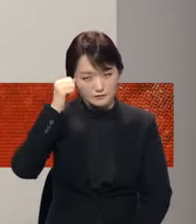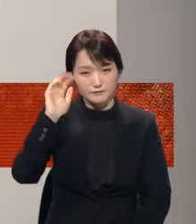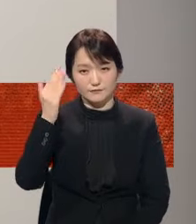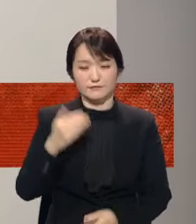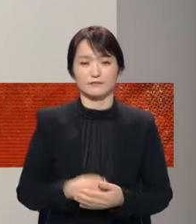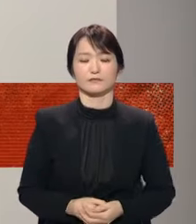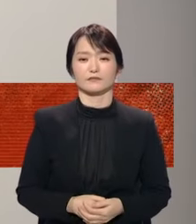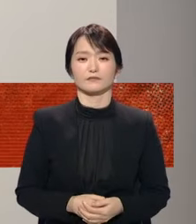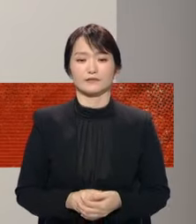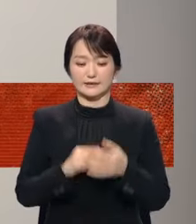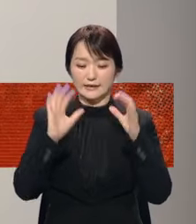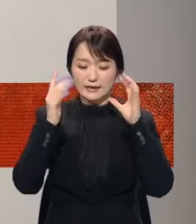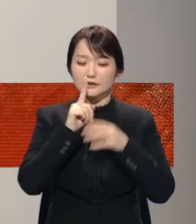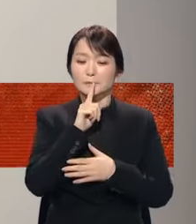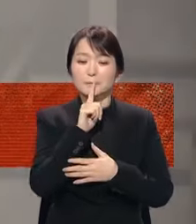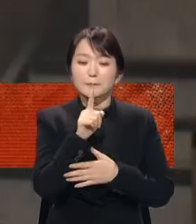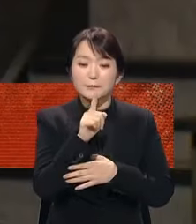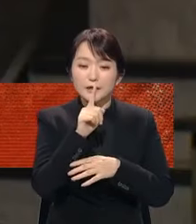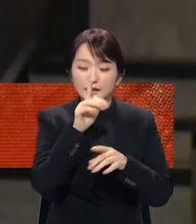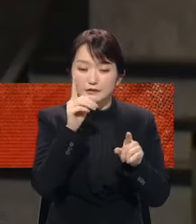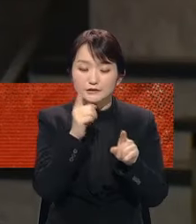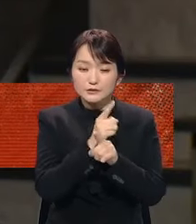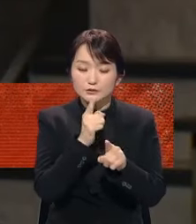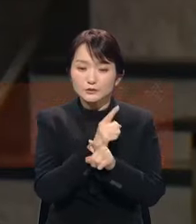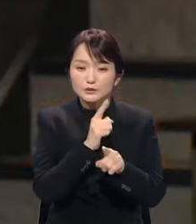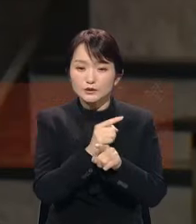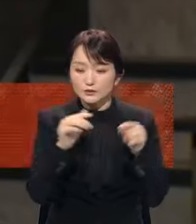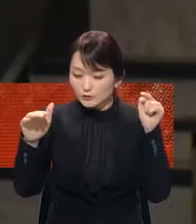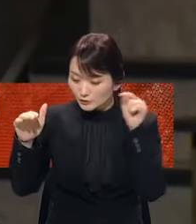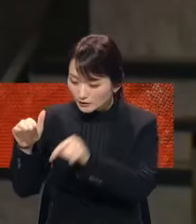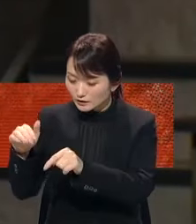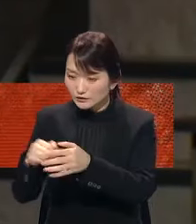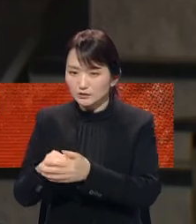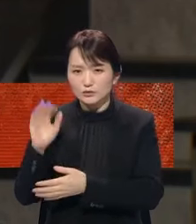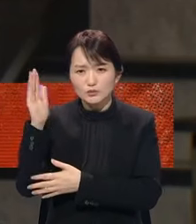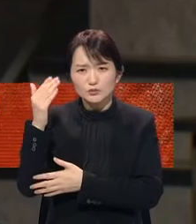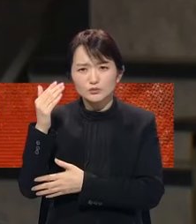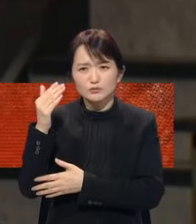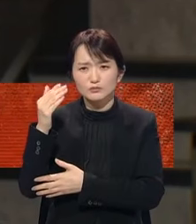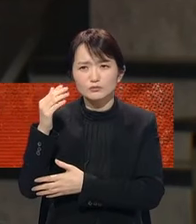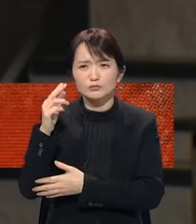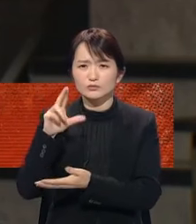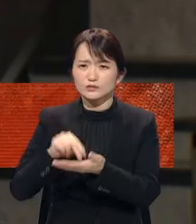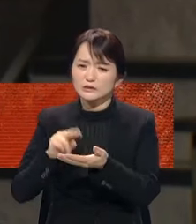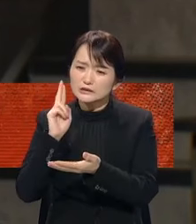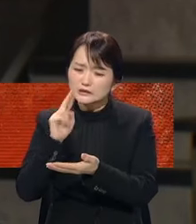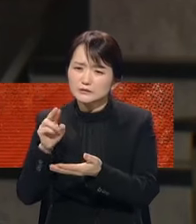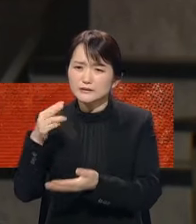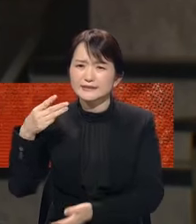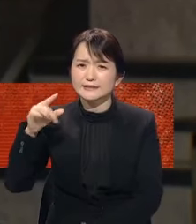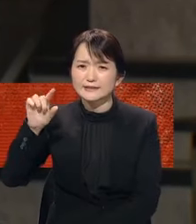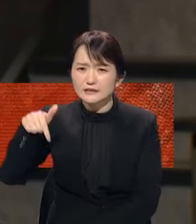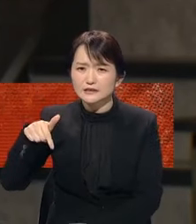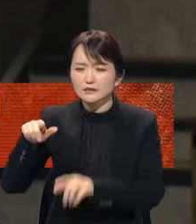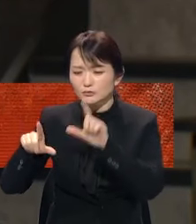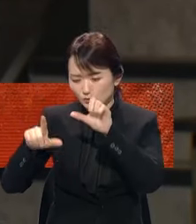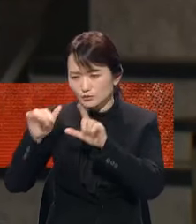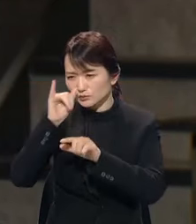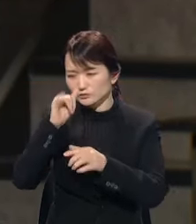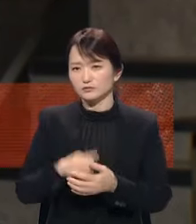치료를 하러 갔는데 요즘에는 상태가 더 악화가 돼가지고 틱장애까지 나오는 그런 경우도 있고요. 아이고야. 또 이제 어떤 아이는